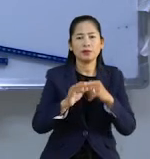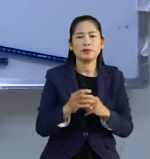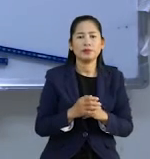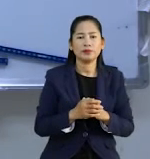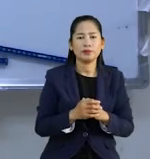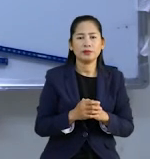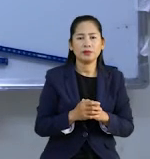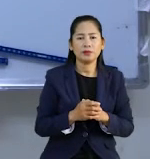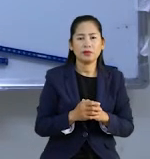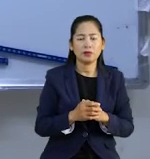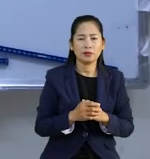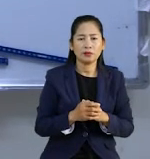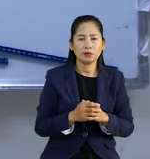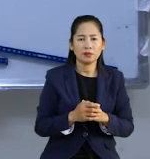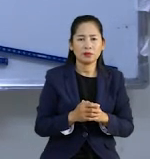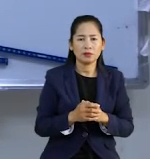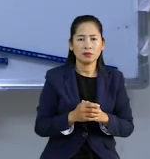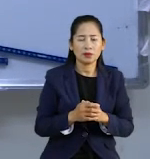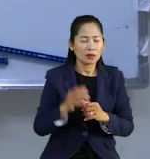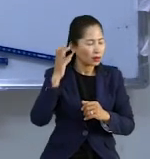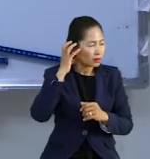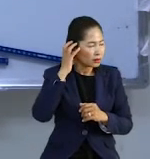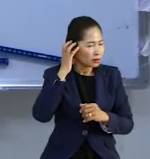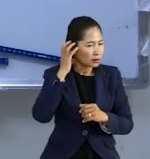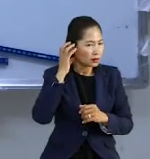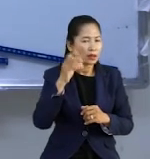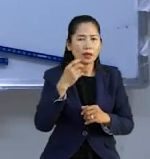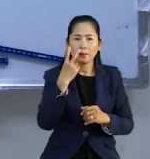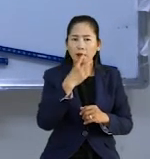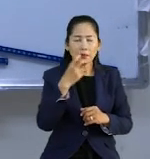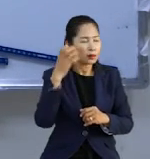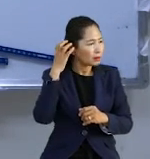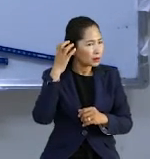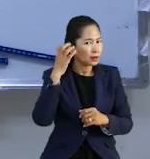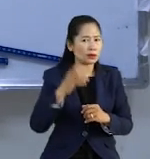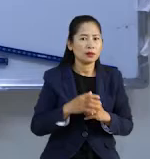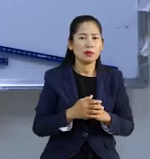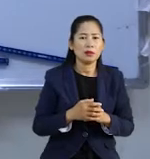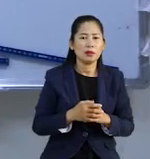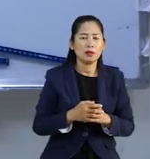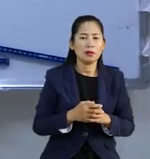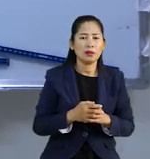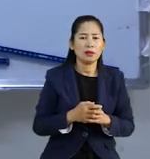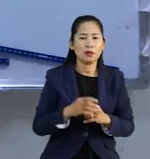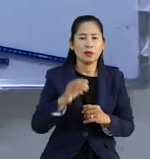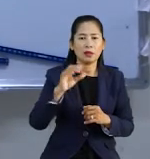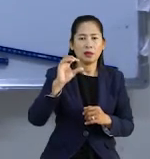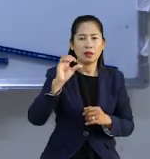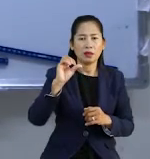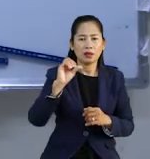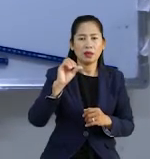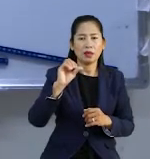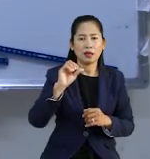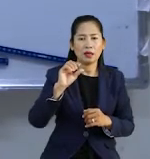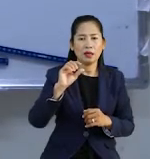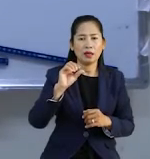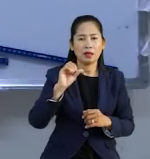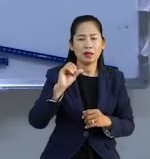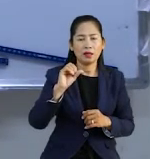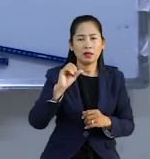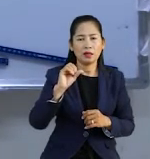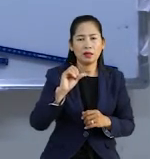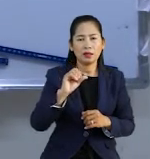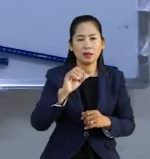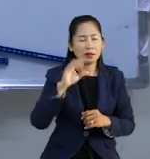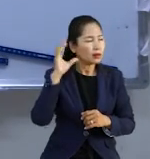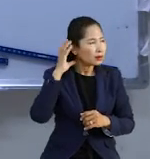ซ่สำเร็จโซ่ไอ้ก้อนโซ่สำเร็จแต่ก้นอ่านเต๋อนะบาดเละเละตาสำเร็